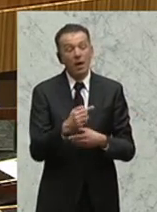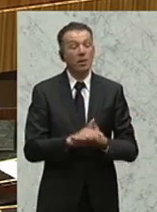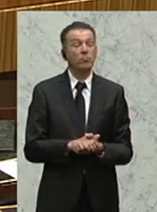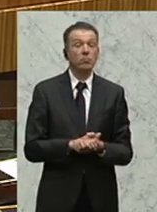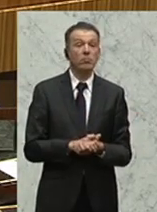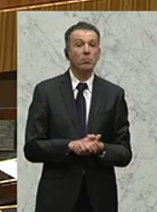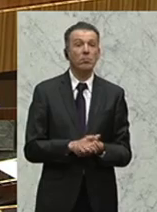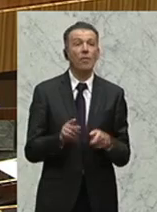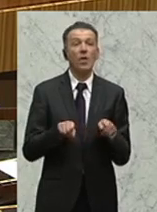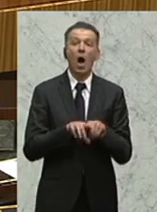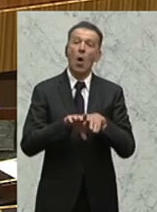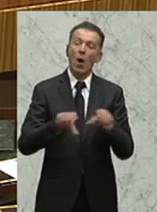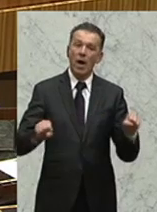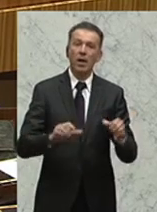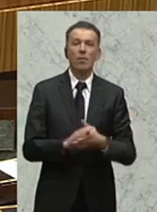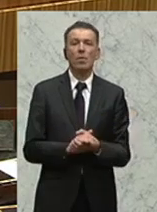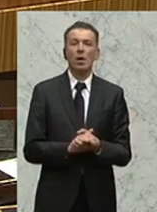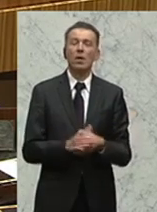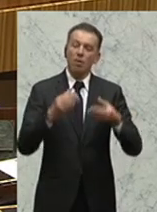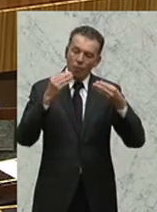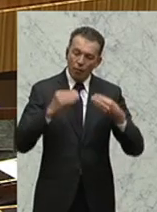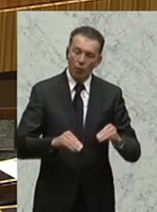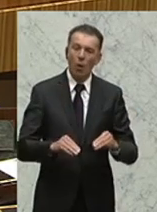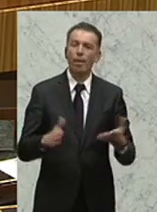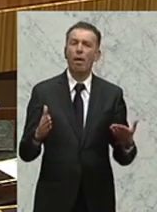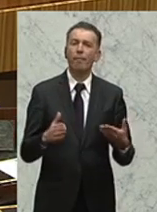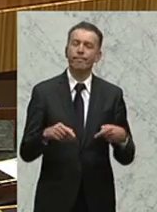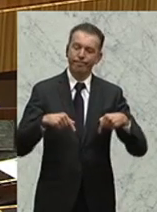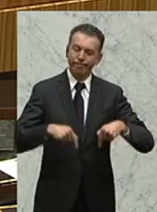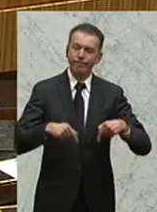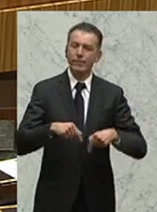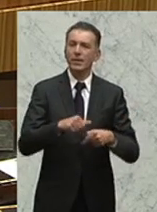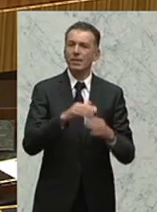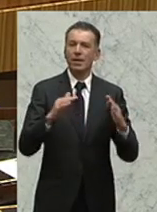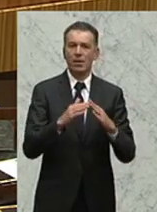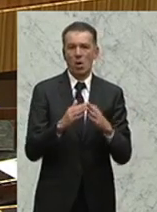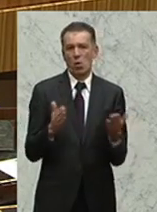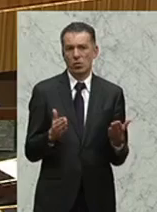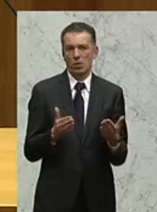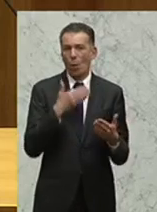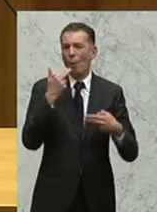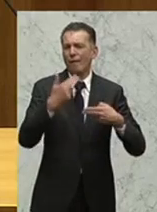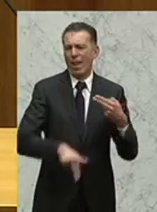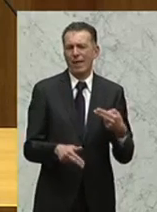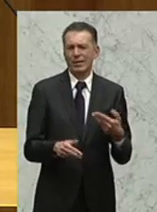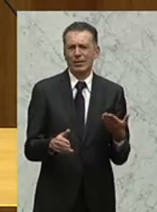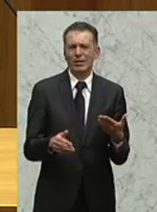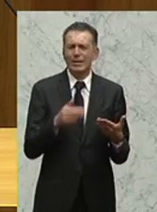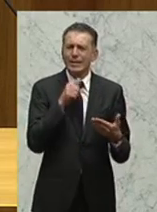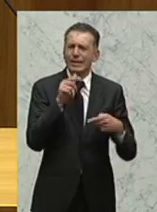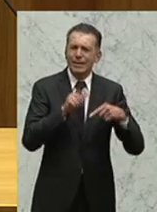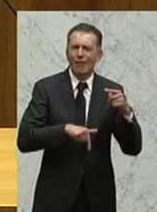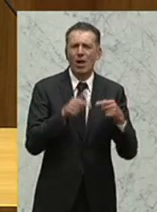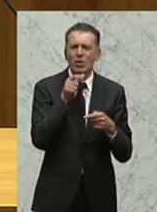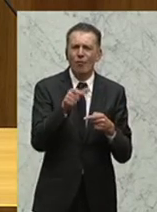aufmerksam, dass wir auch vereinbart haben, dass die Würde und das Ansehen des Hauses durch die Wortwahl nicht verletzt werden soll. Ich ersuche